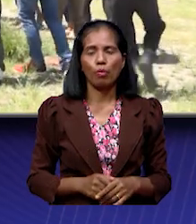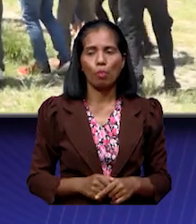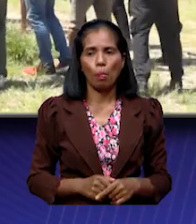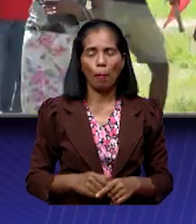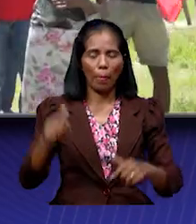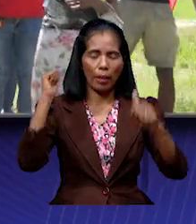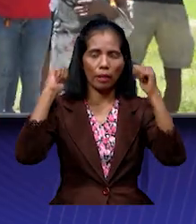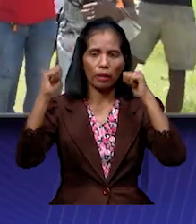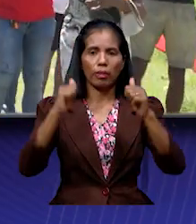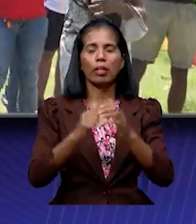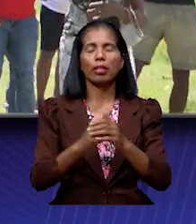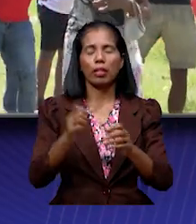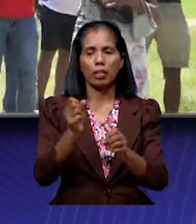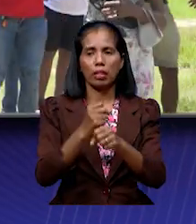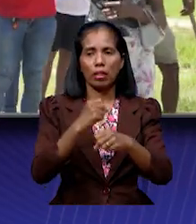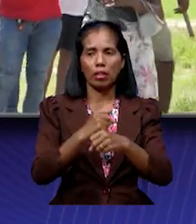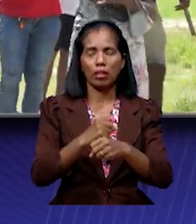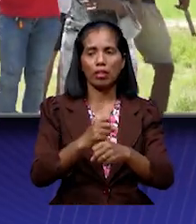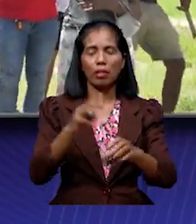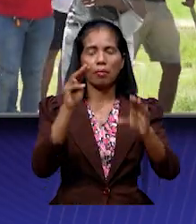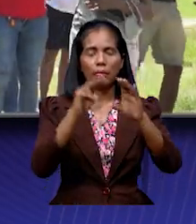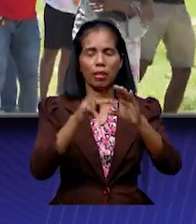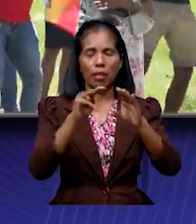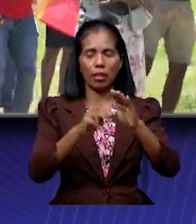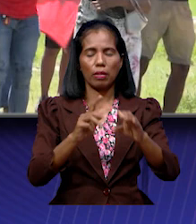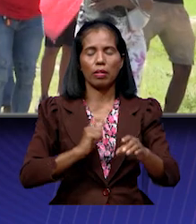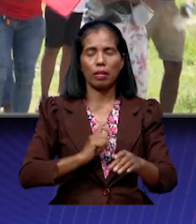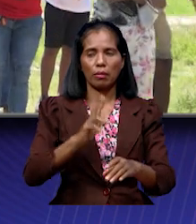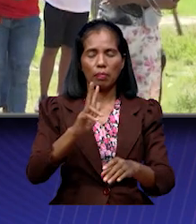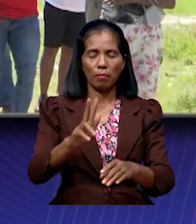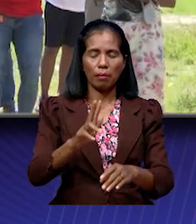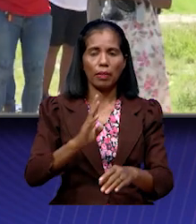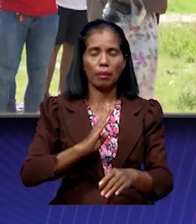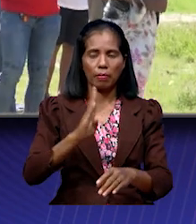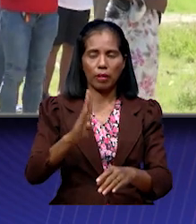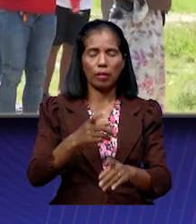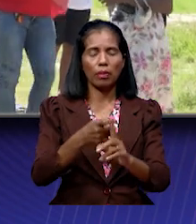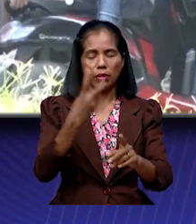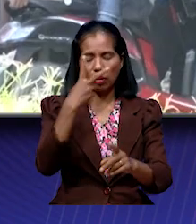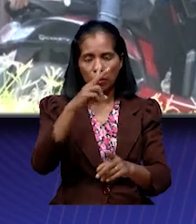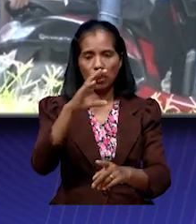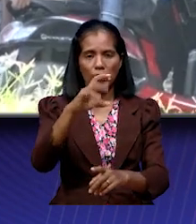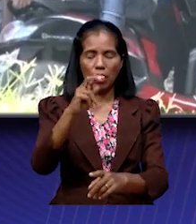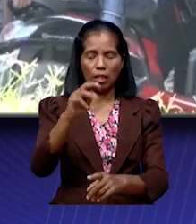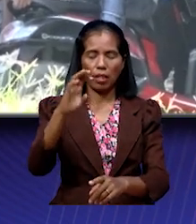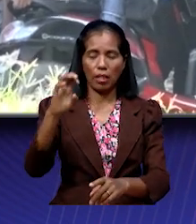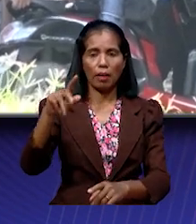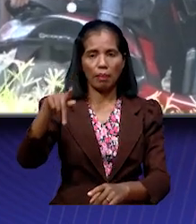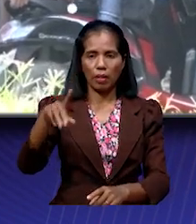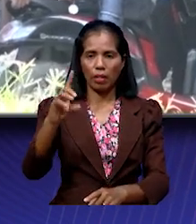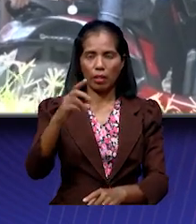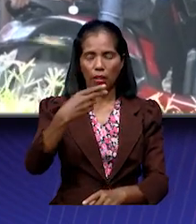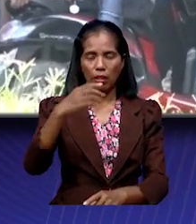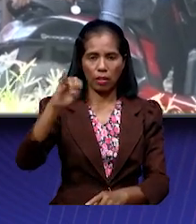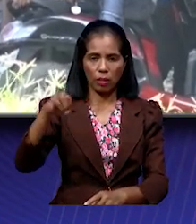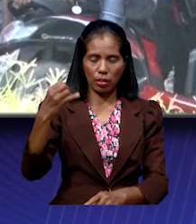Atividade mini kampanye ia kampu Mercado Taibesi ne, supervisiona hos Comissão Nacional Eleição, Provedoria Direitos Humanos no